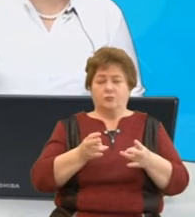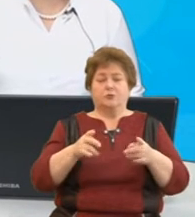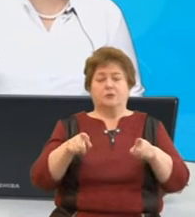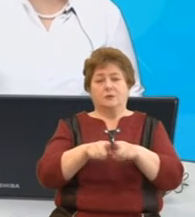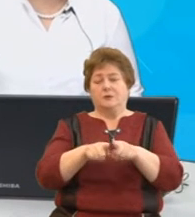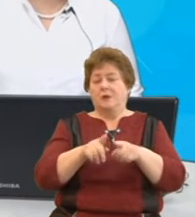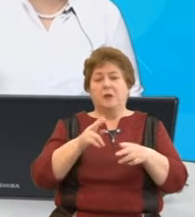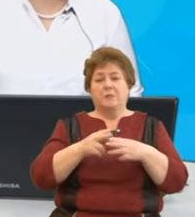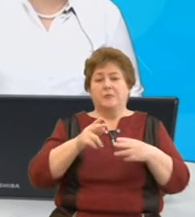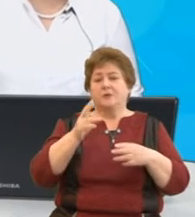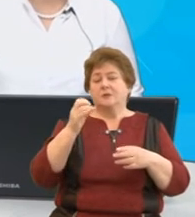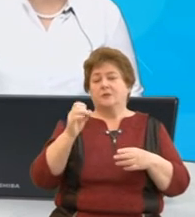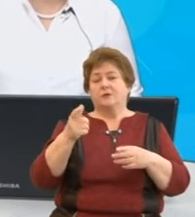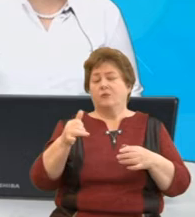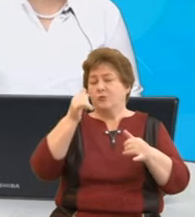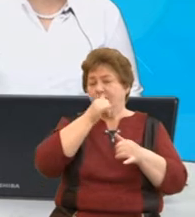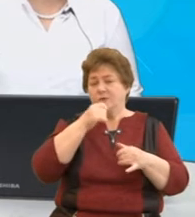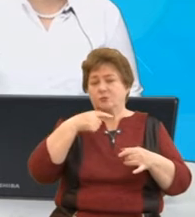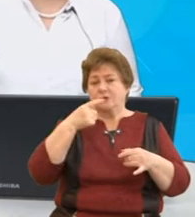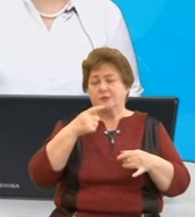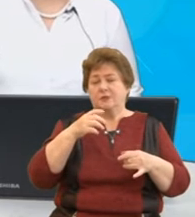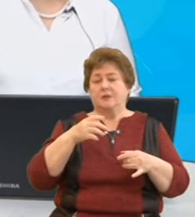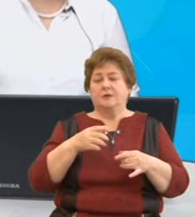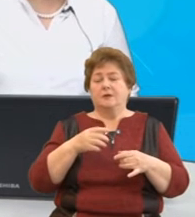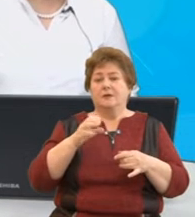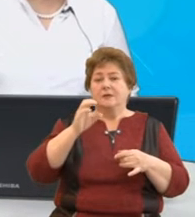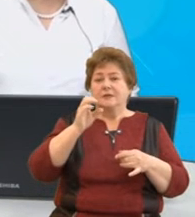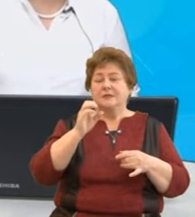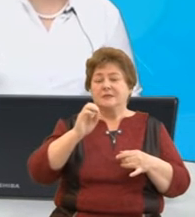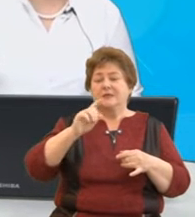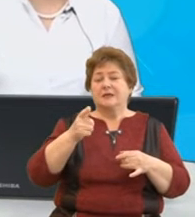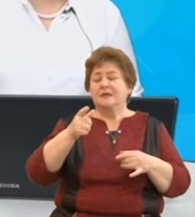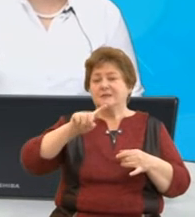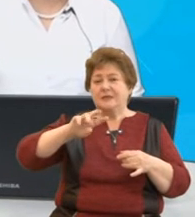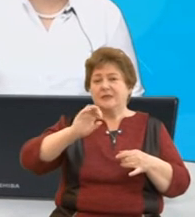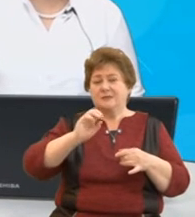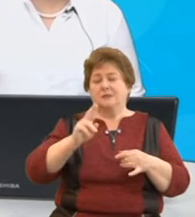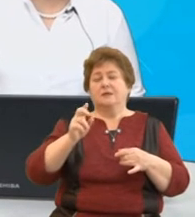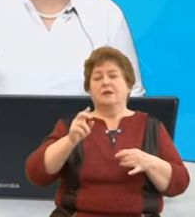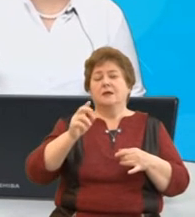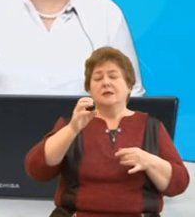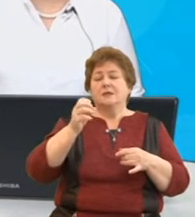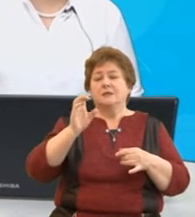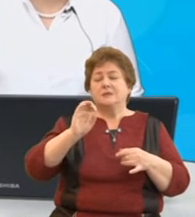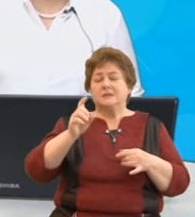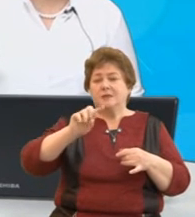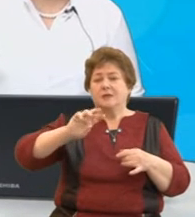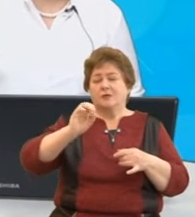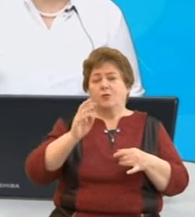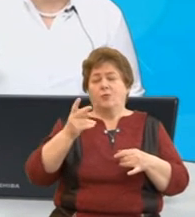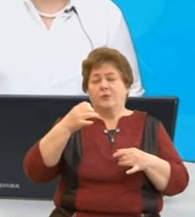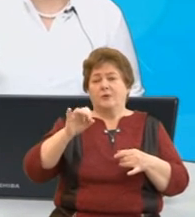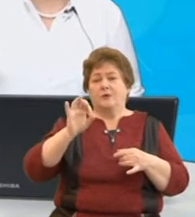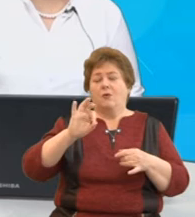без него сказать не сможем съезд съедобный объяснение